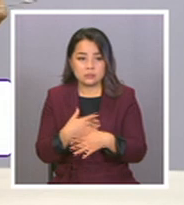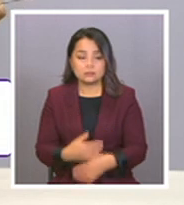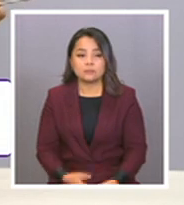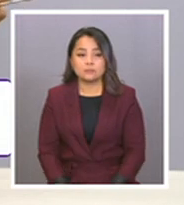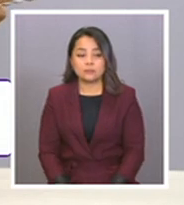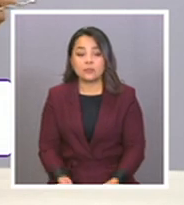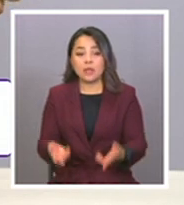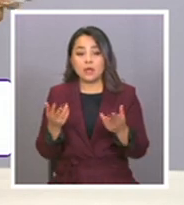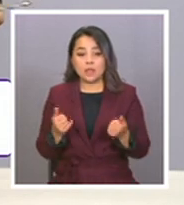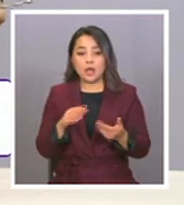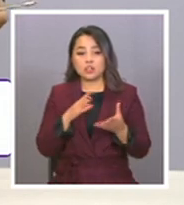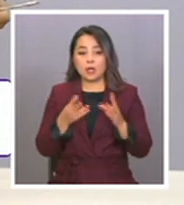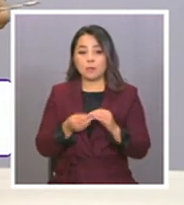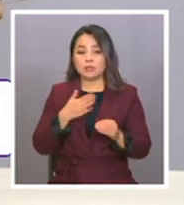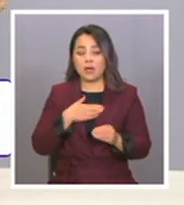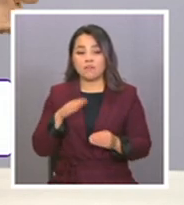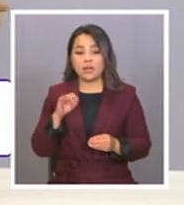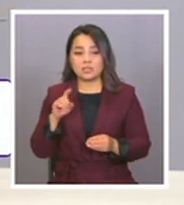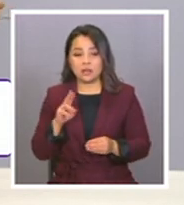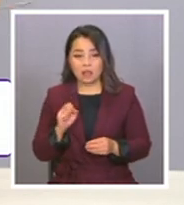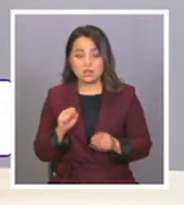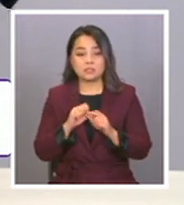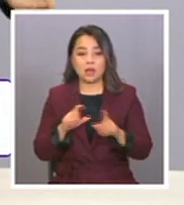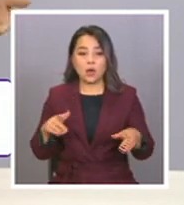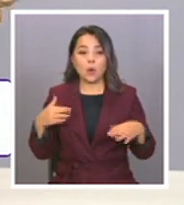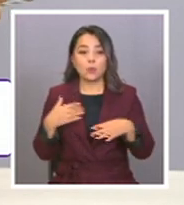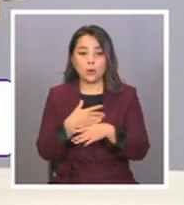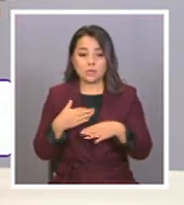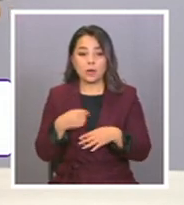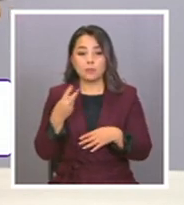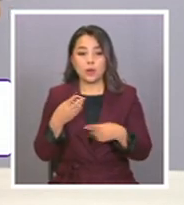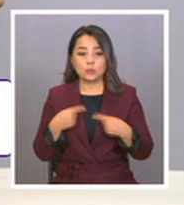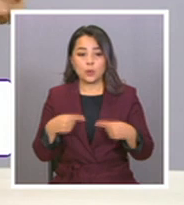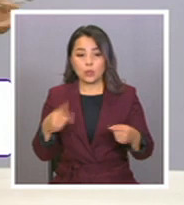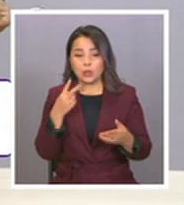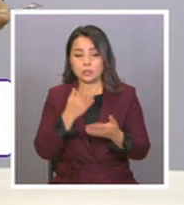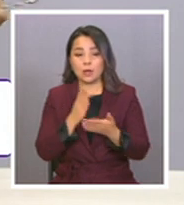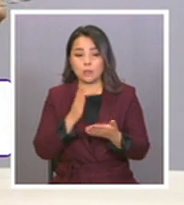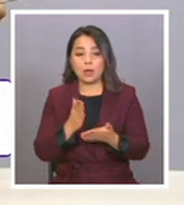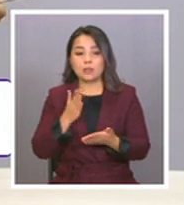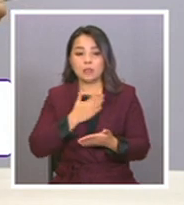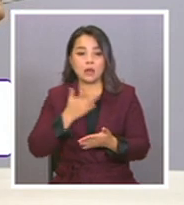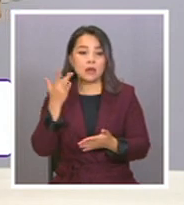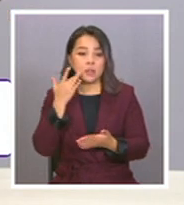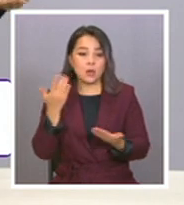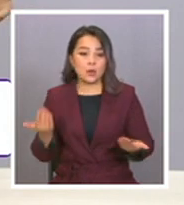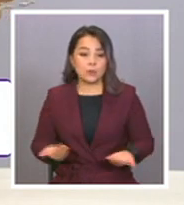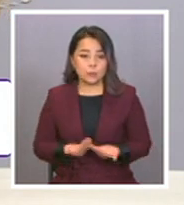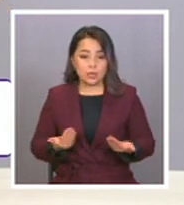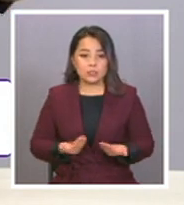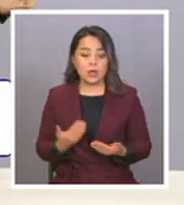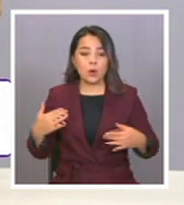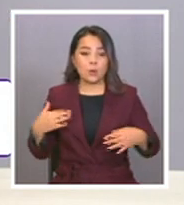Иә, жалпы біз физика сабақтарында қозғалыстың бірнеше түрін қарастырамыз. Біздің күнделікті өмірімізде де